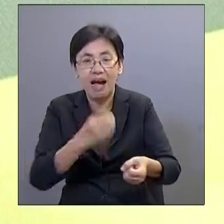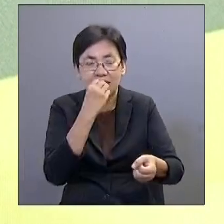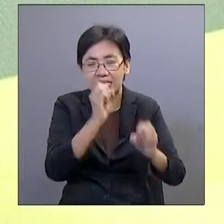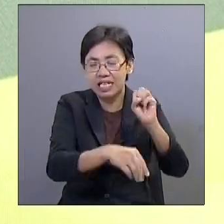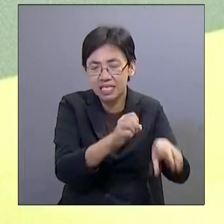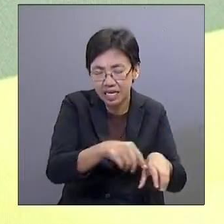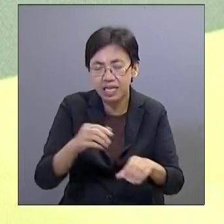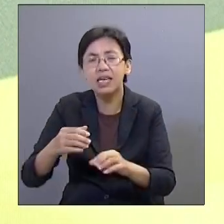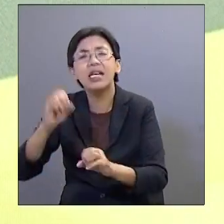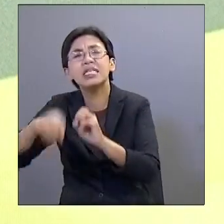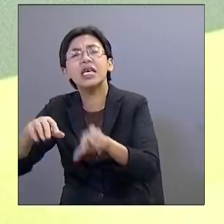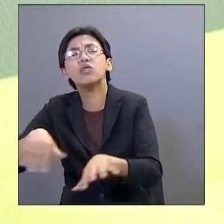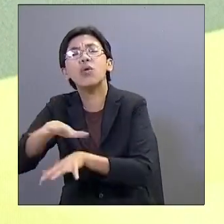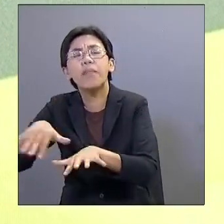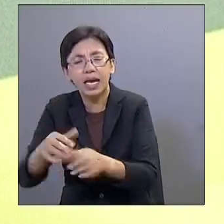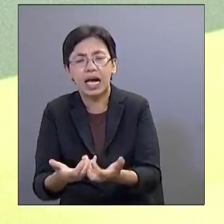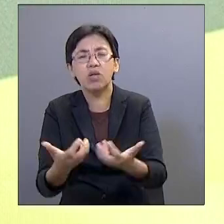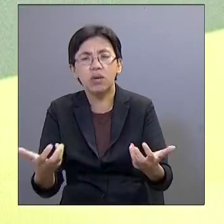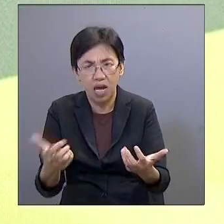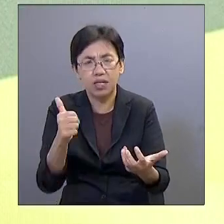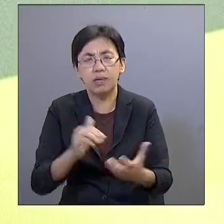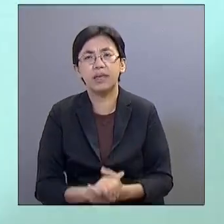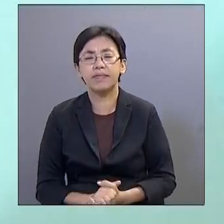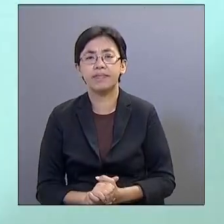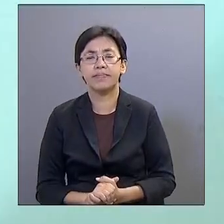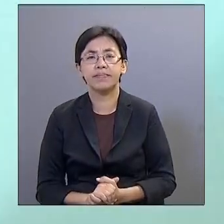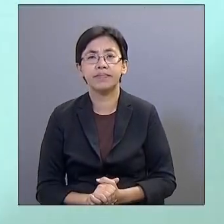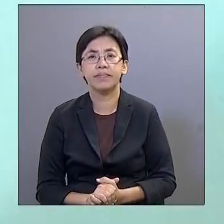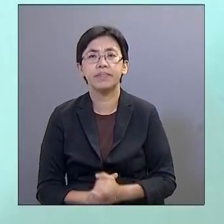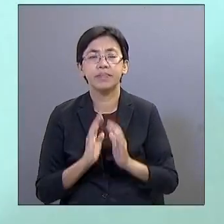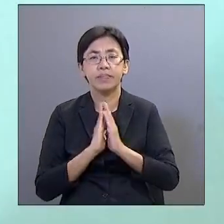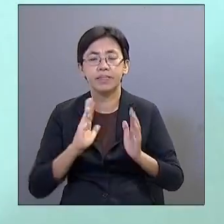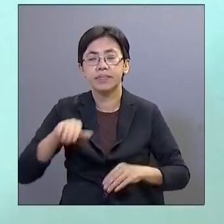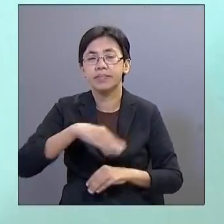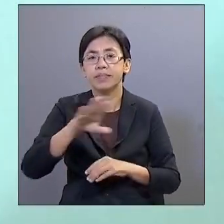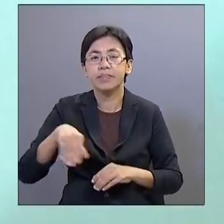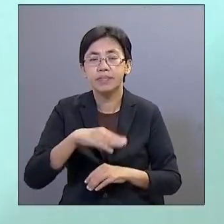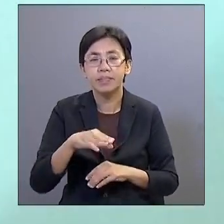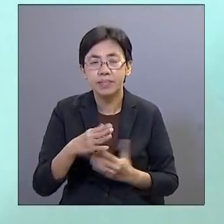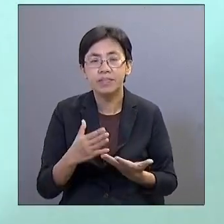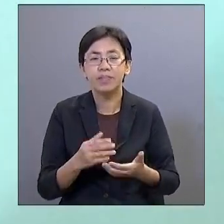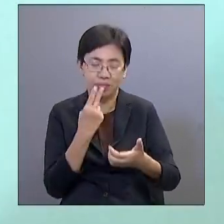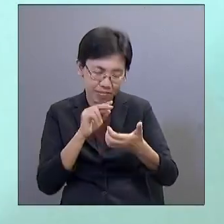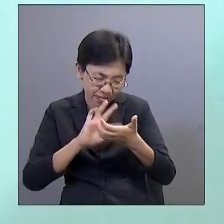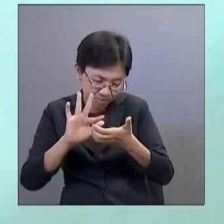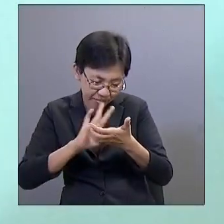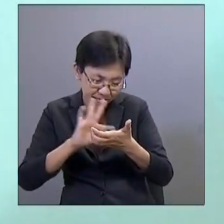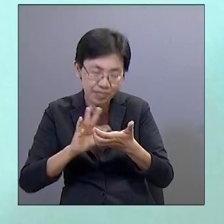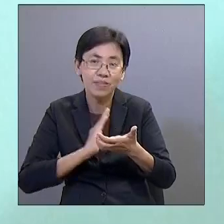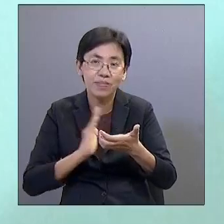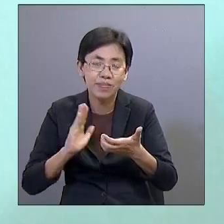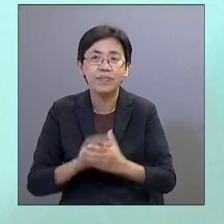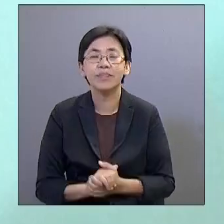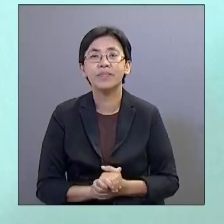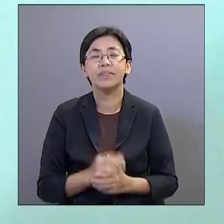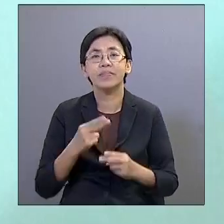ยะทั่วไปอันนึงก็ยังดีเน า ะ แยกไปแยกให้เป็นนิสัย เอาทิ้งท้ายนิดนึงนะคะขอบพระคุณคุณผู้ชมหลายท่านน้องหมูมะนาวนี่อยู่กับเราตั้งแต่ต้นรายการเลยนะคะคุณพ